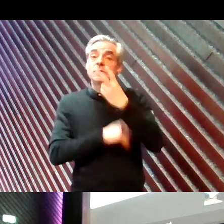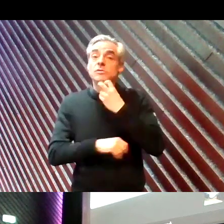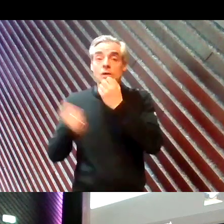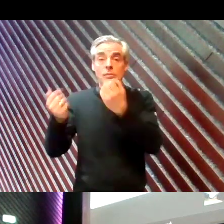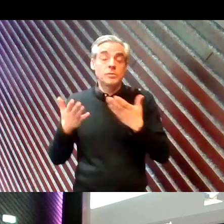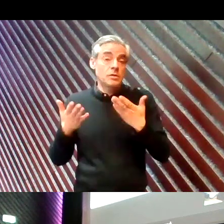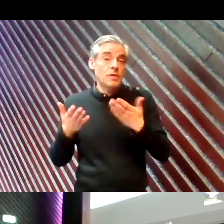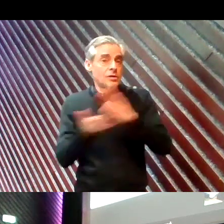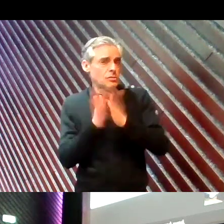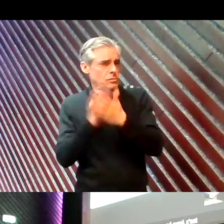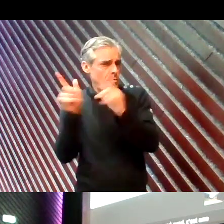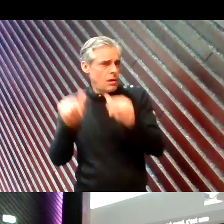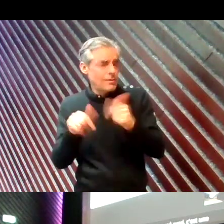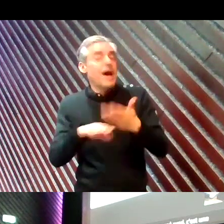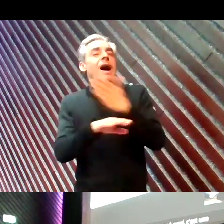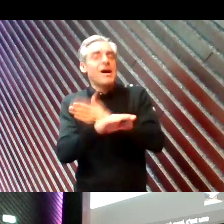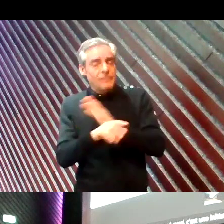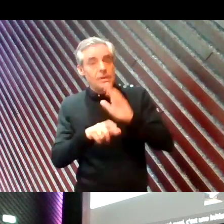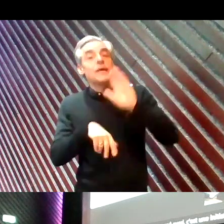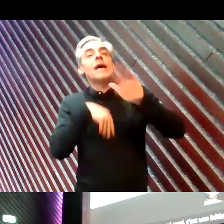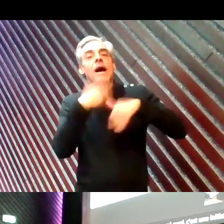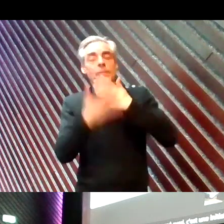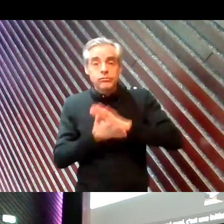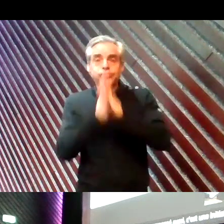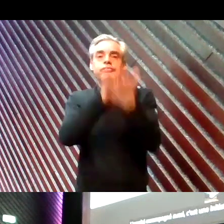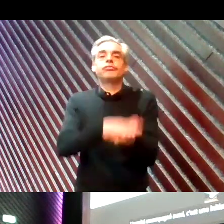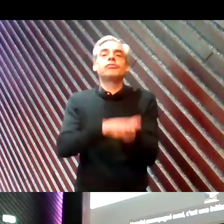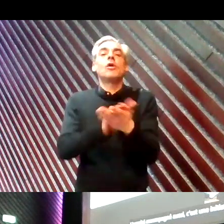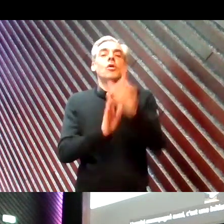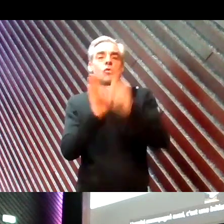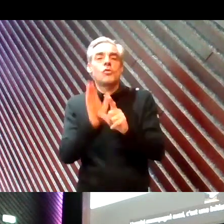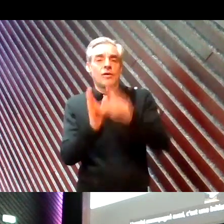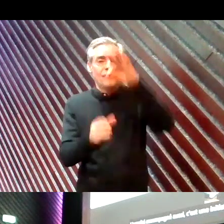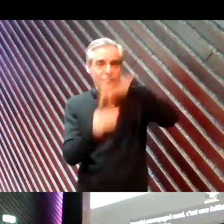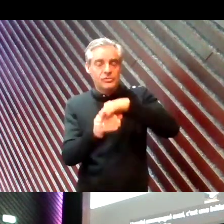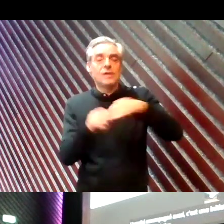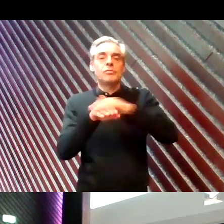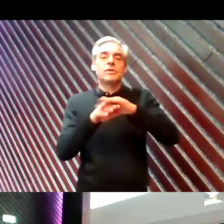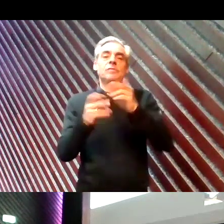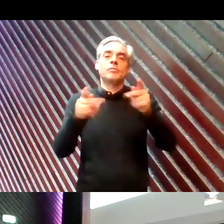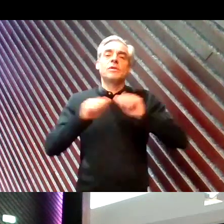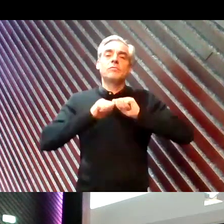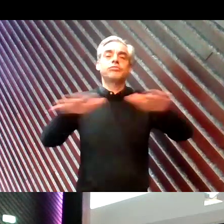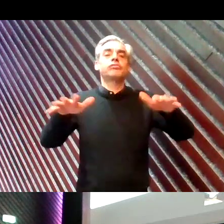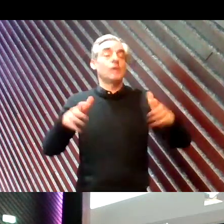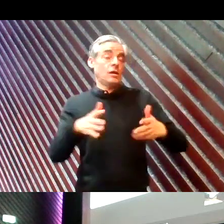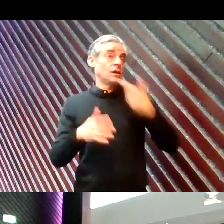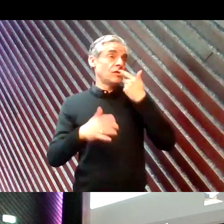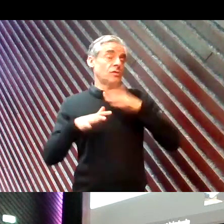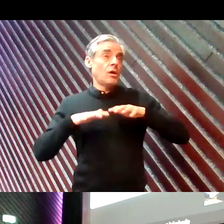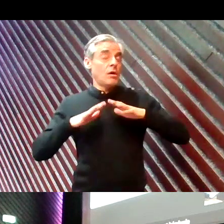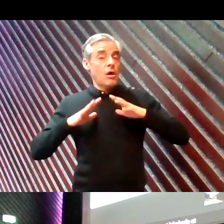Initiative citoyenne, associative, avant d'être de la politique publique. Vous voyez bien qu'en fait, l'engagement bénévole aujourd'hui et l'engagement même